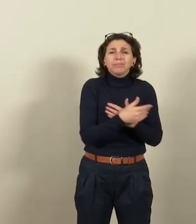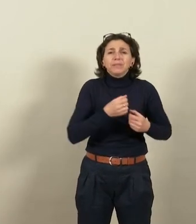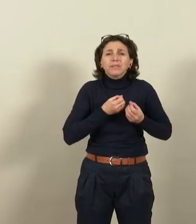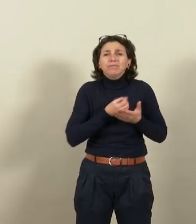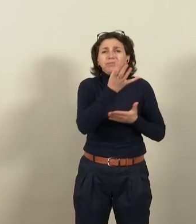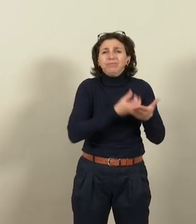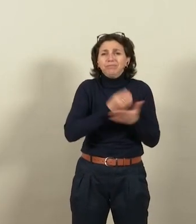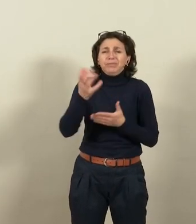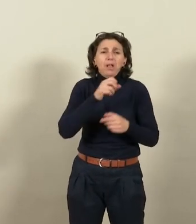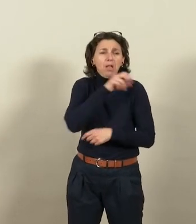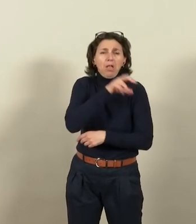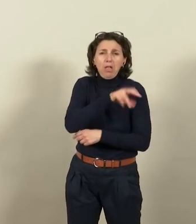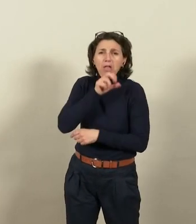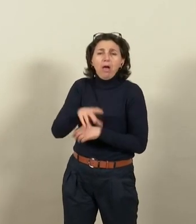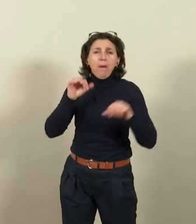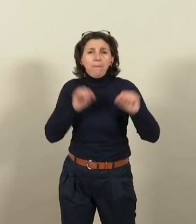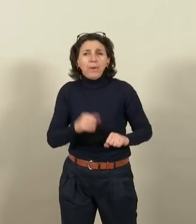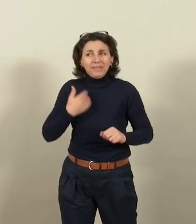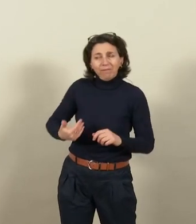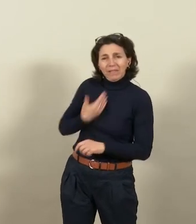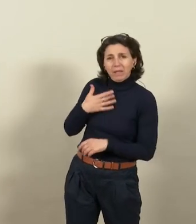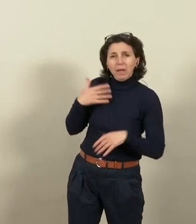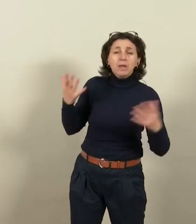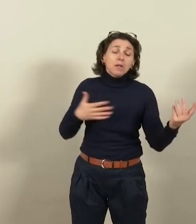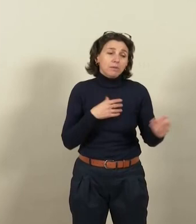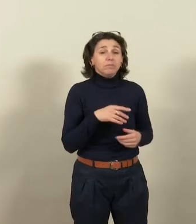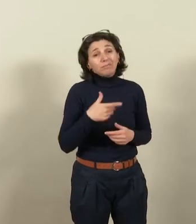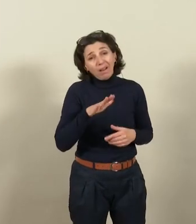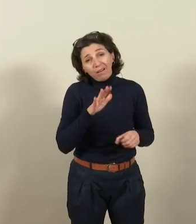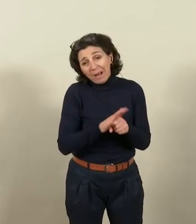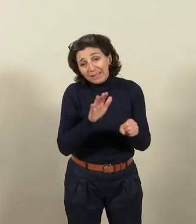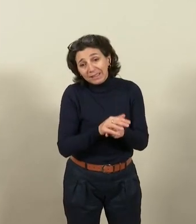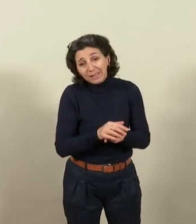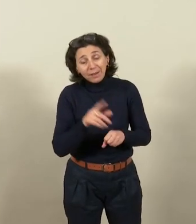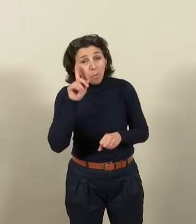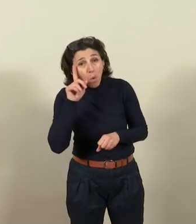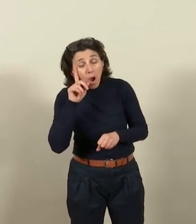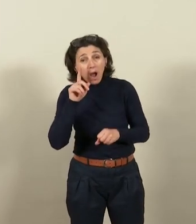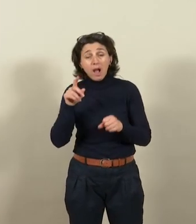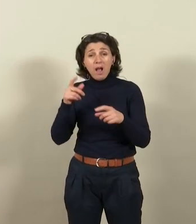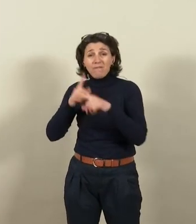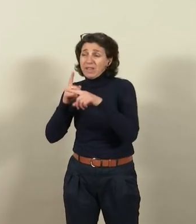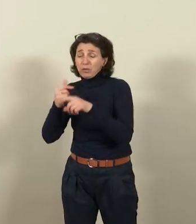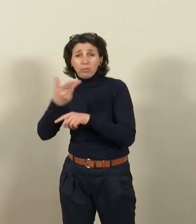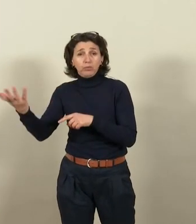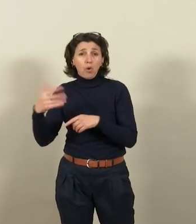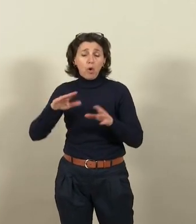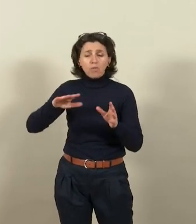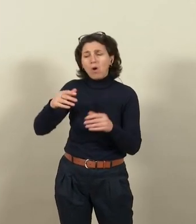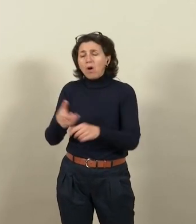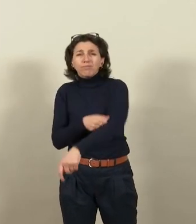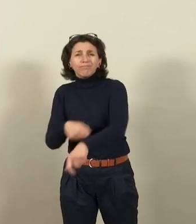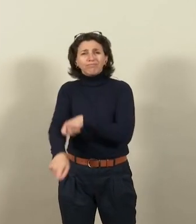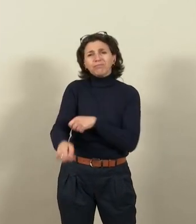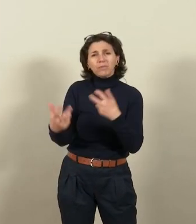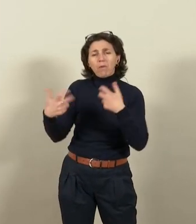victimes pour autant ce n'est pas encore assez d'une part parce que certaines fédérations n'ont pas encore pris le sujet à bras le corp d'autre part car la création de